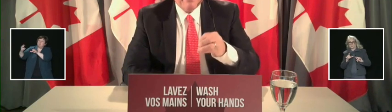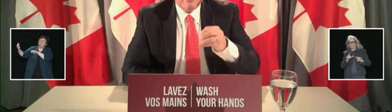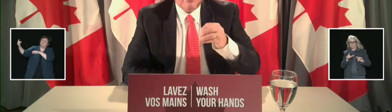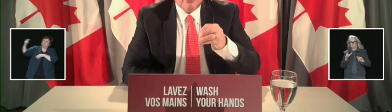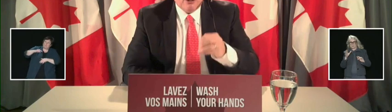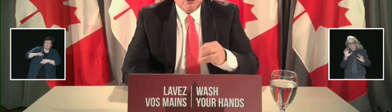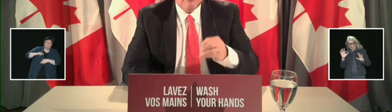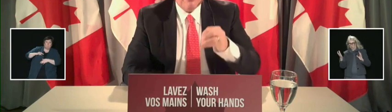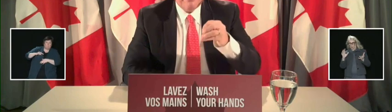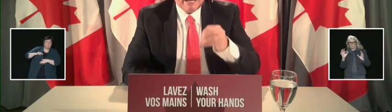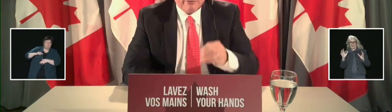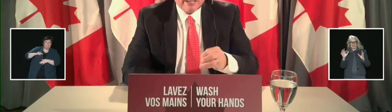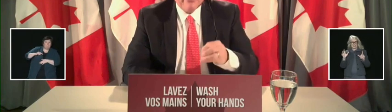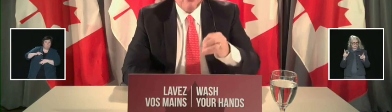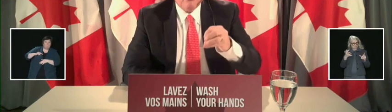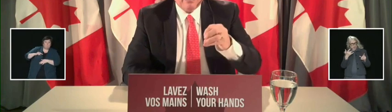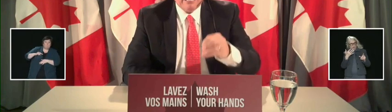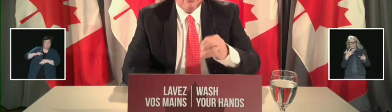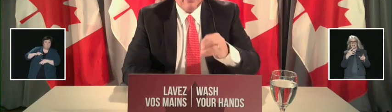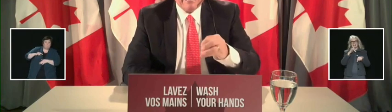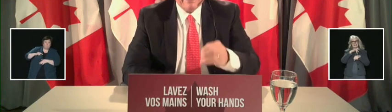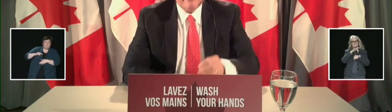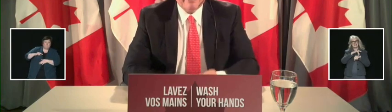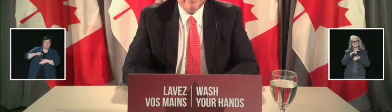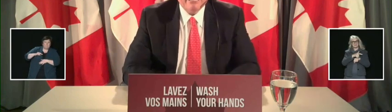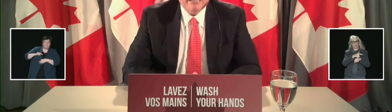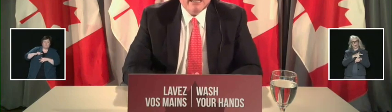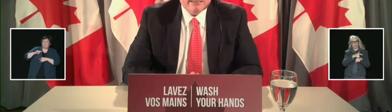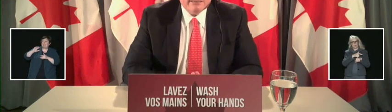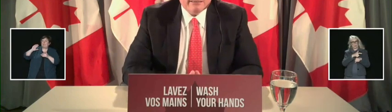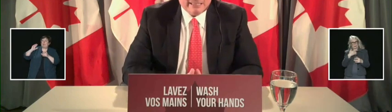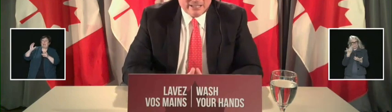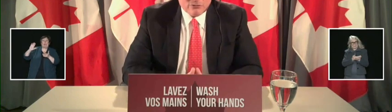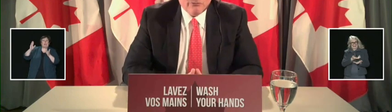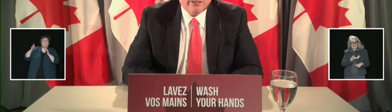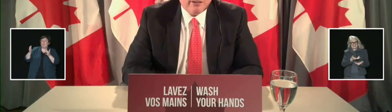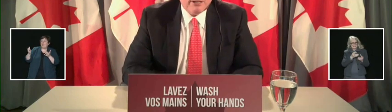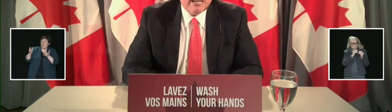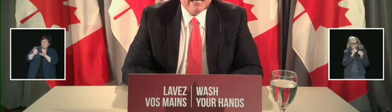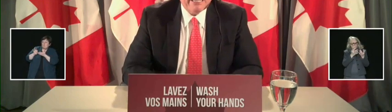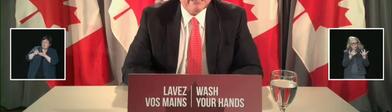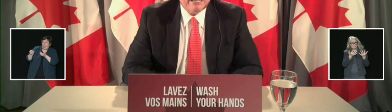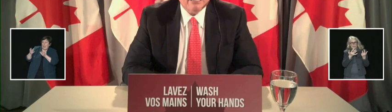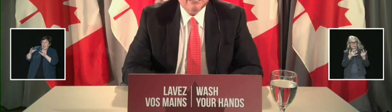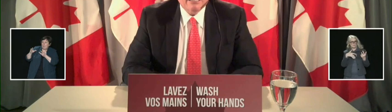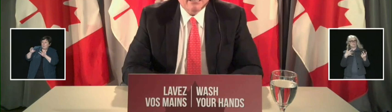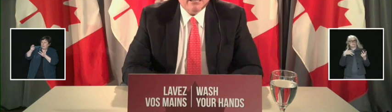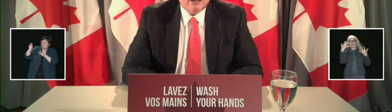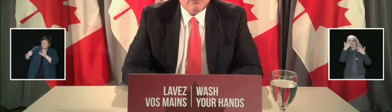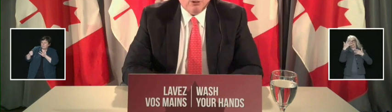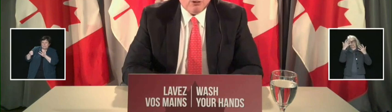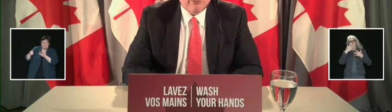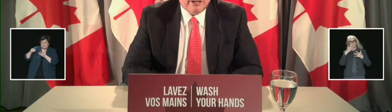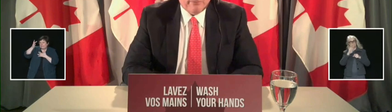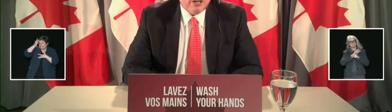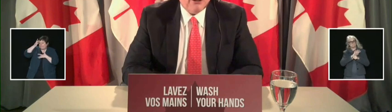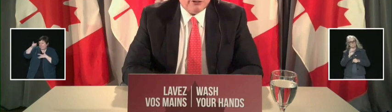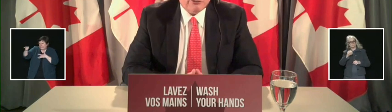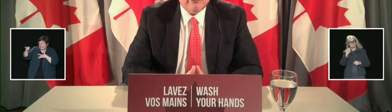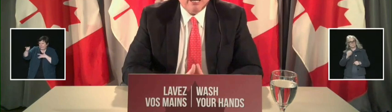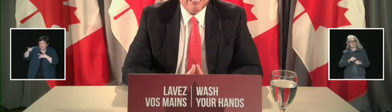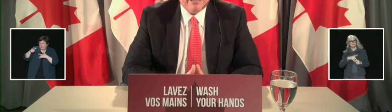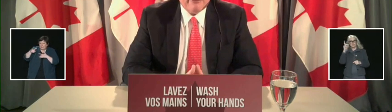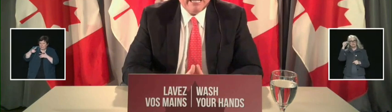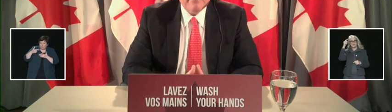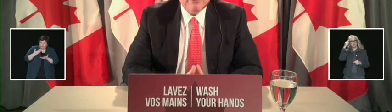par capita le nombre d'infections à leur arrivée, c'était suffisamment inquiétant pour le gouvernement